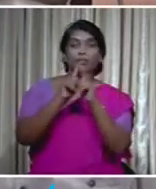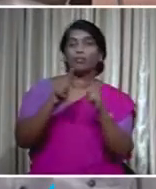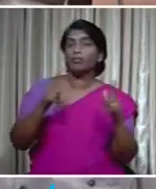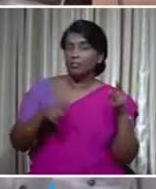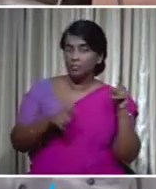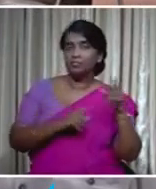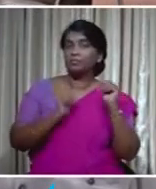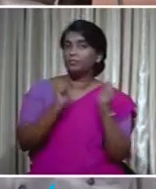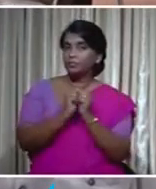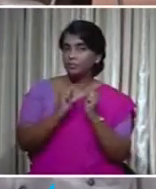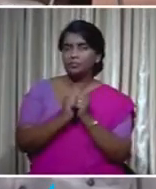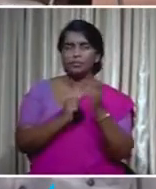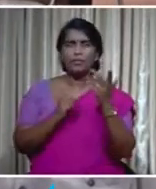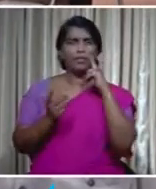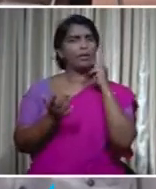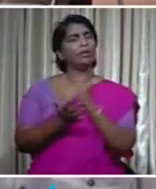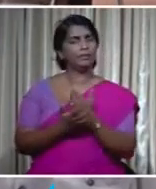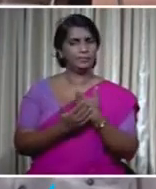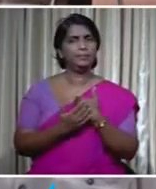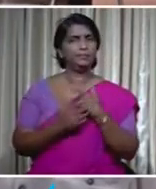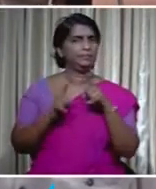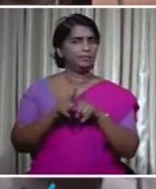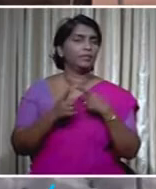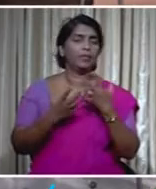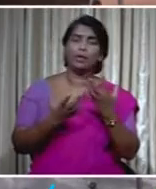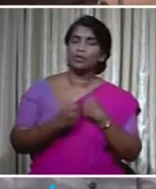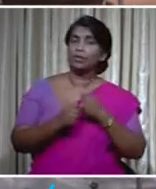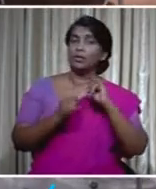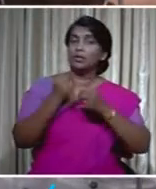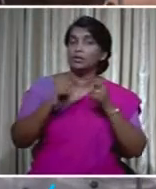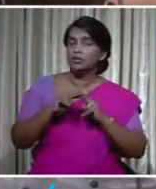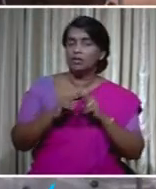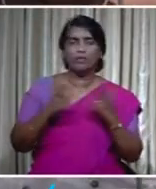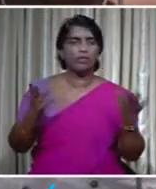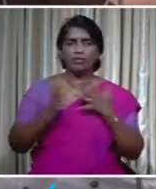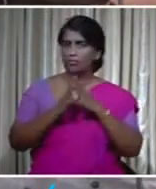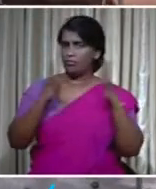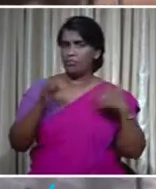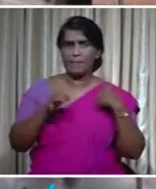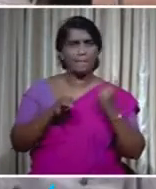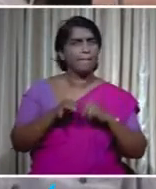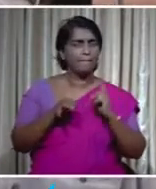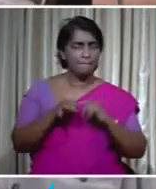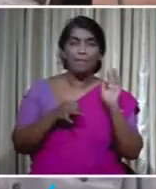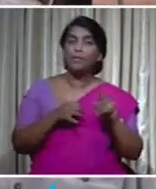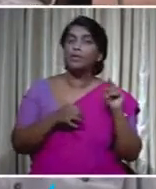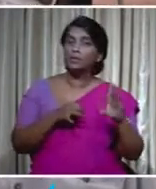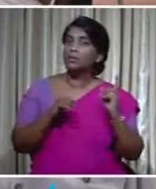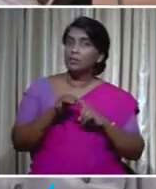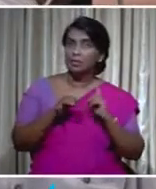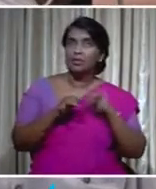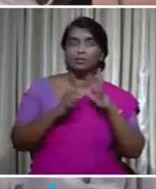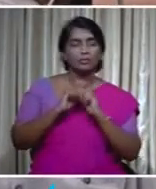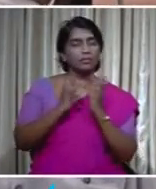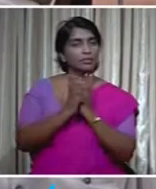ஆற்ற முடியவில்லை. அதற்கேற்ற ஆளுநர்கள் அங்கு இல்லை. இது ஒரு பாரிய பிரச்சனையாக இங்கே காணப்படுகின்றது. இந்த பிரச்சனைகளுக்கு தீர்வு காண்பதற்கு நீங்கள்